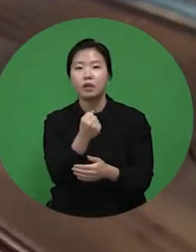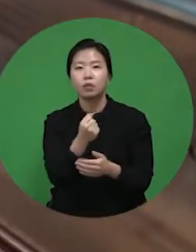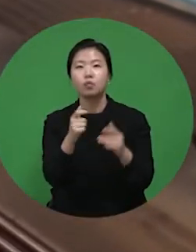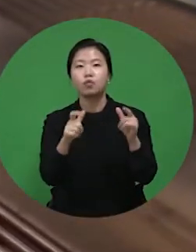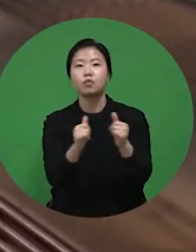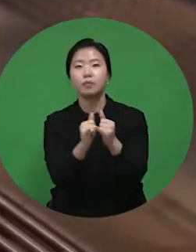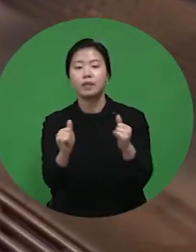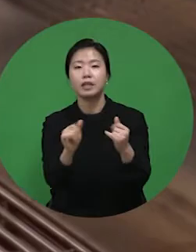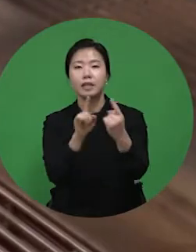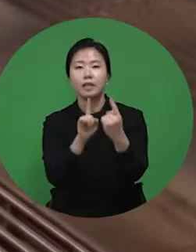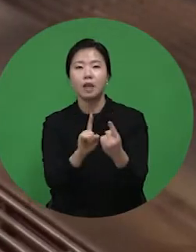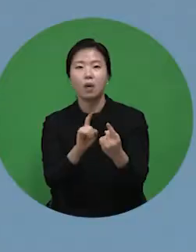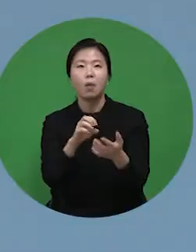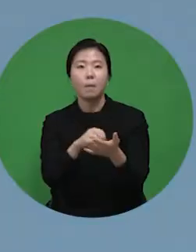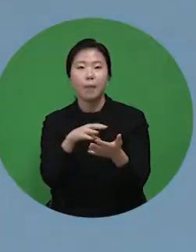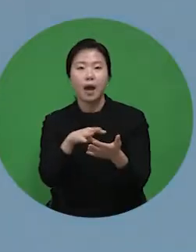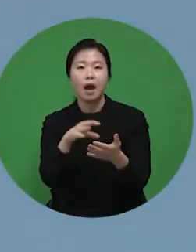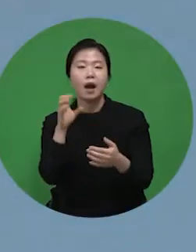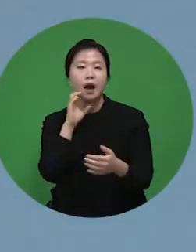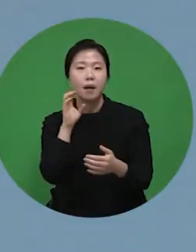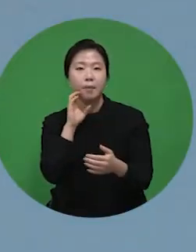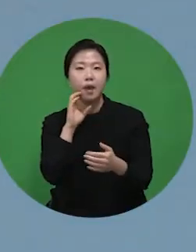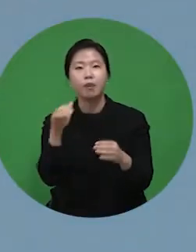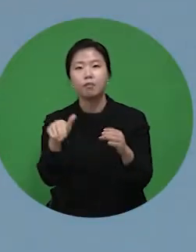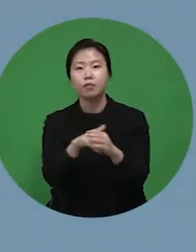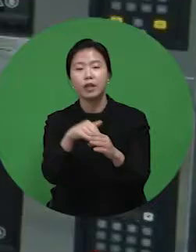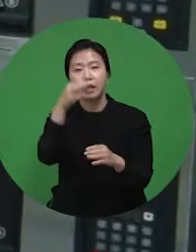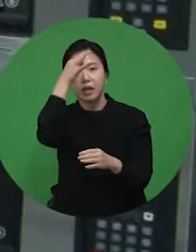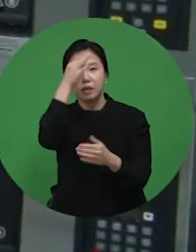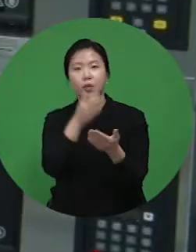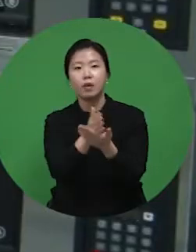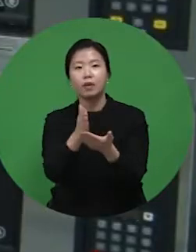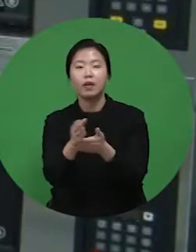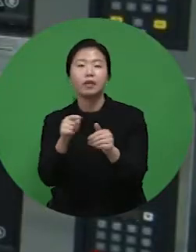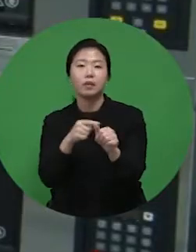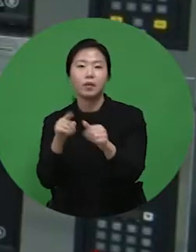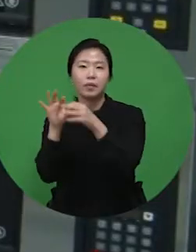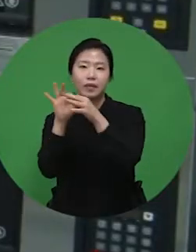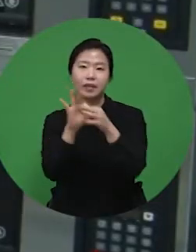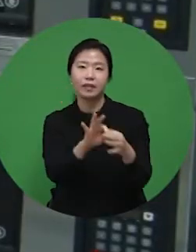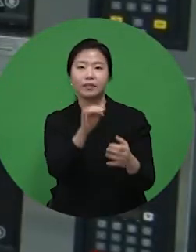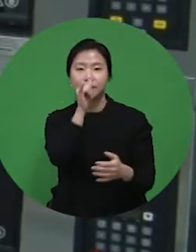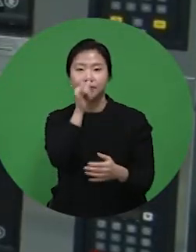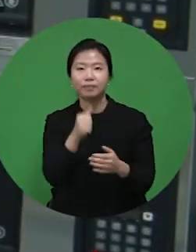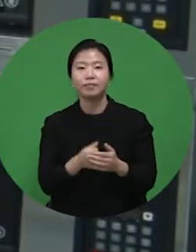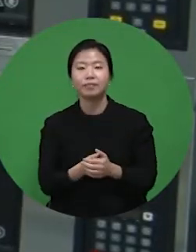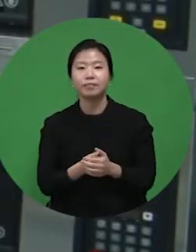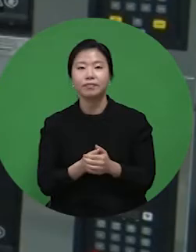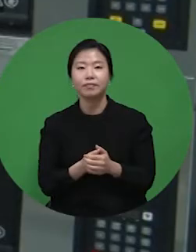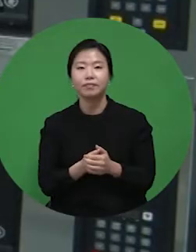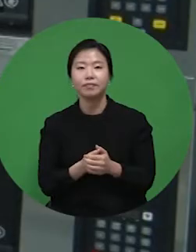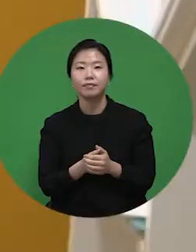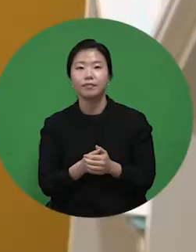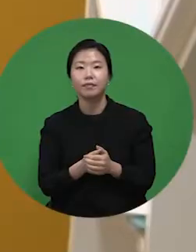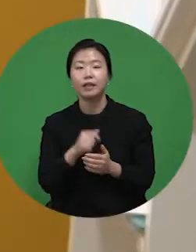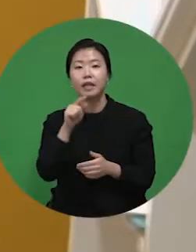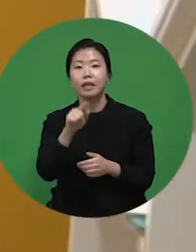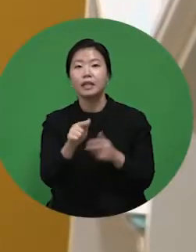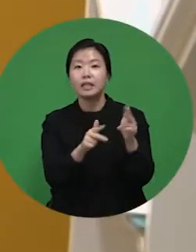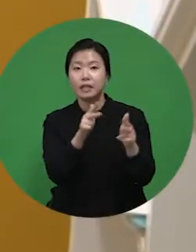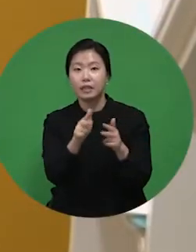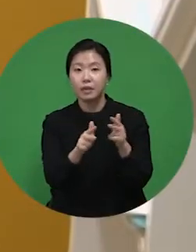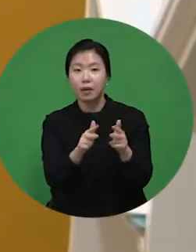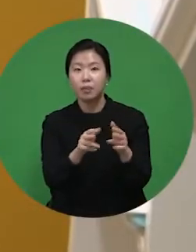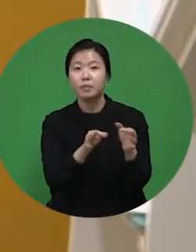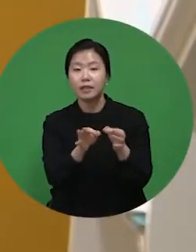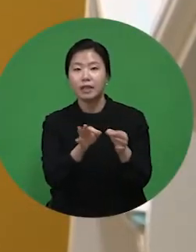주민들을 대상으로 바리스타와 제과제빵, 문화예술 등 분야별 교육도 수시로 진행할 예정입니다.